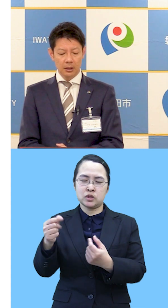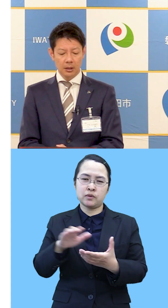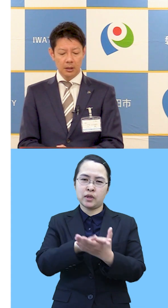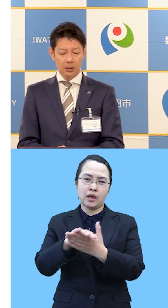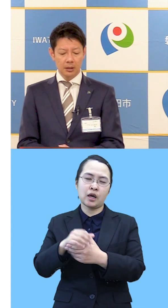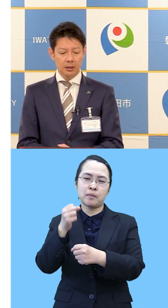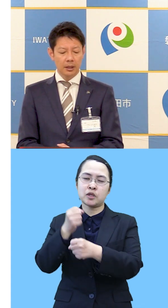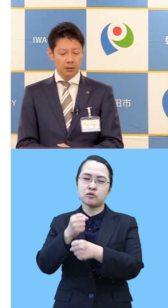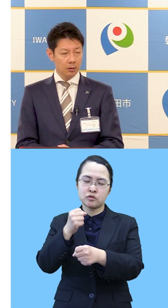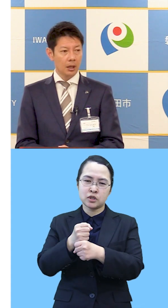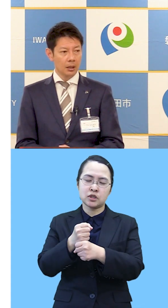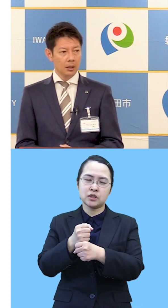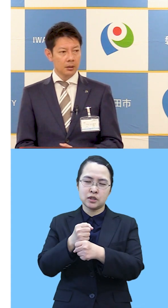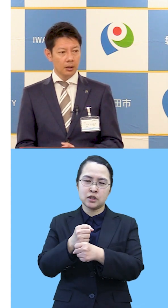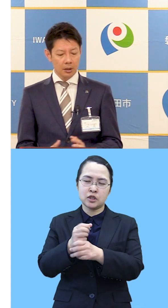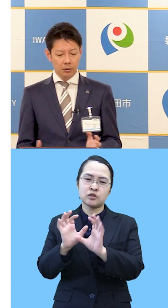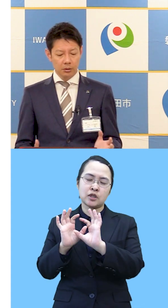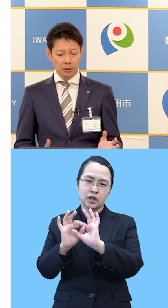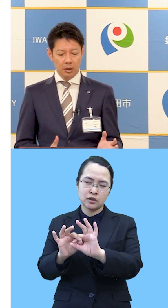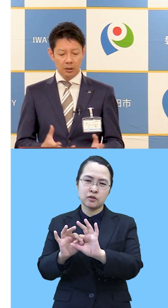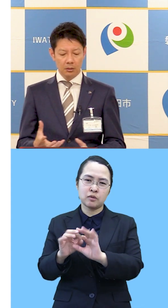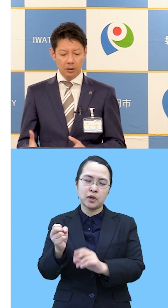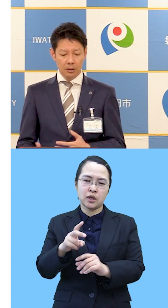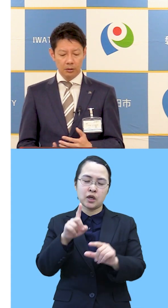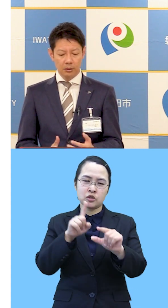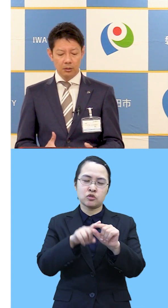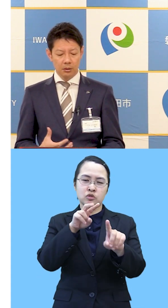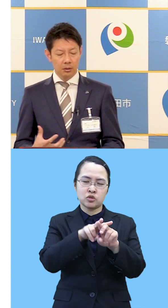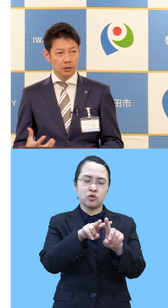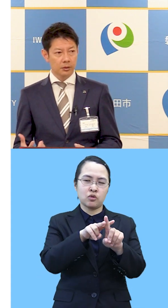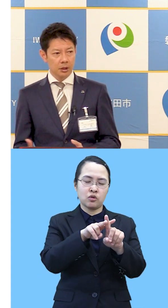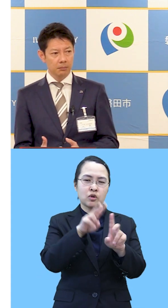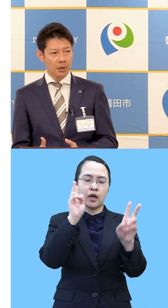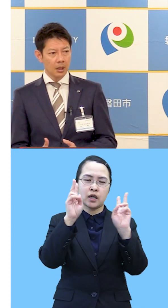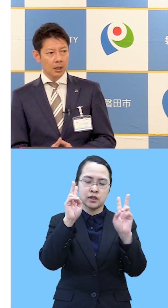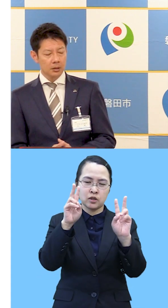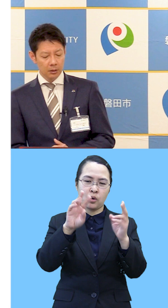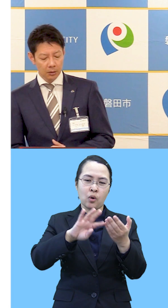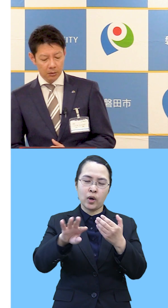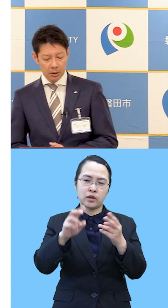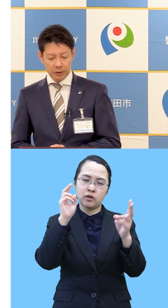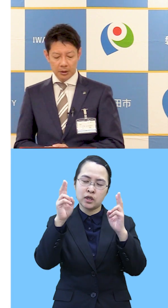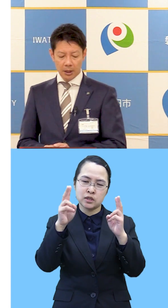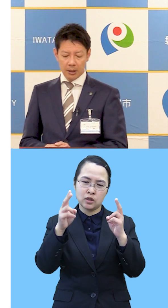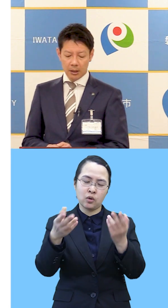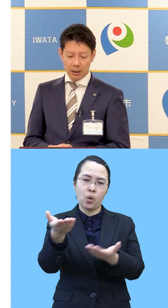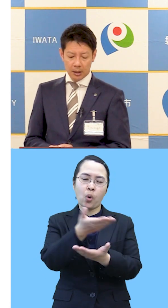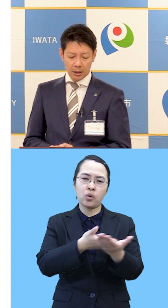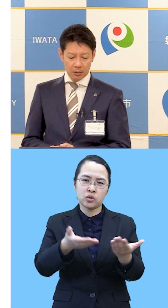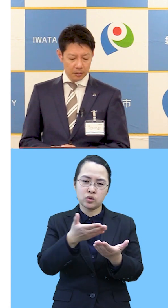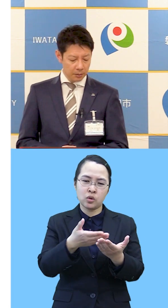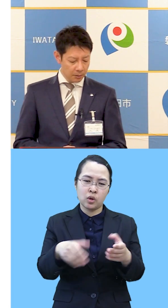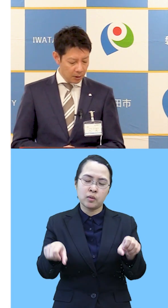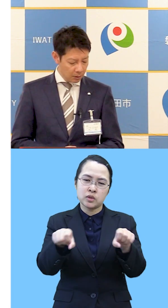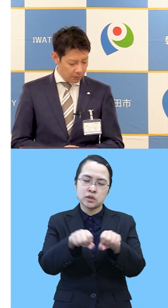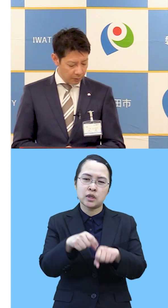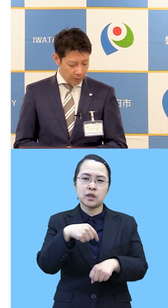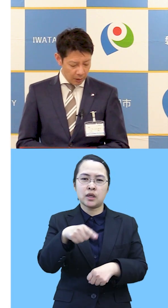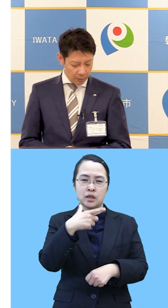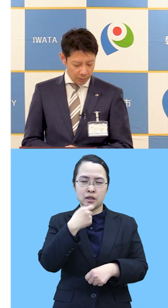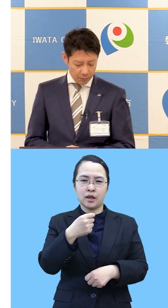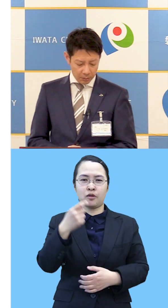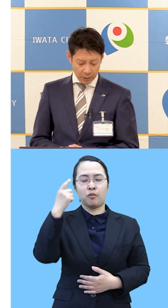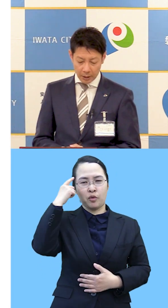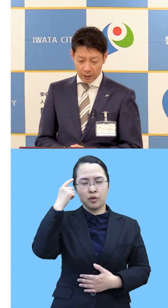くりにつなげるとか、それから中小企業の異業種交流の促進、そんなところにもつなげていきたいなというふうに思